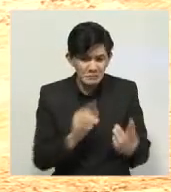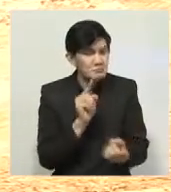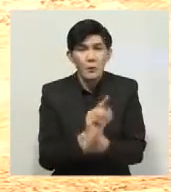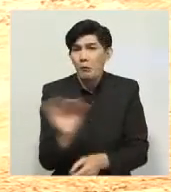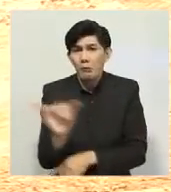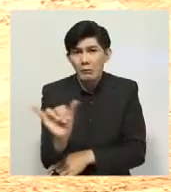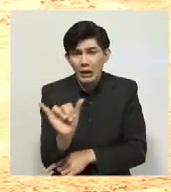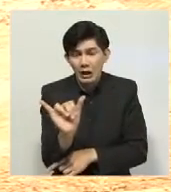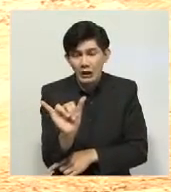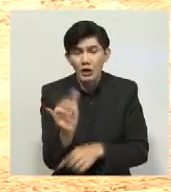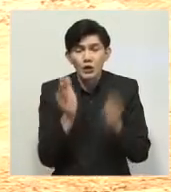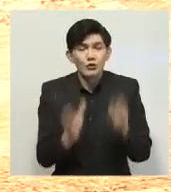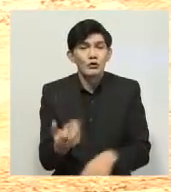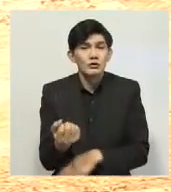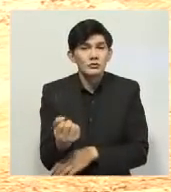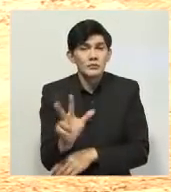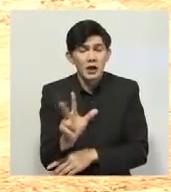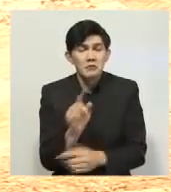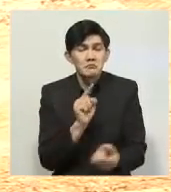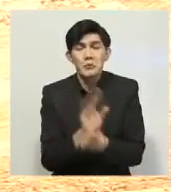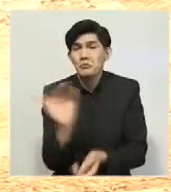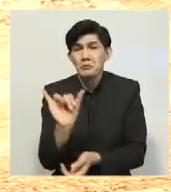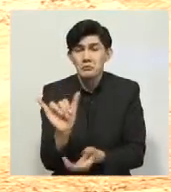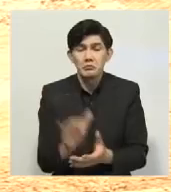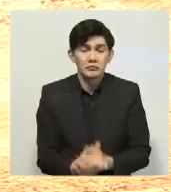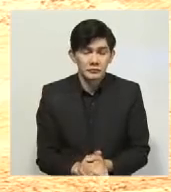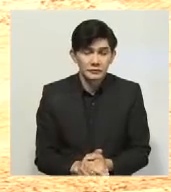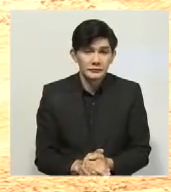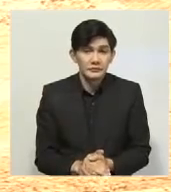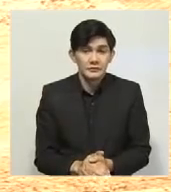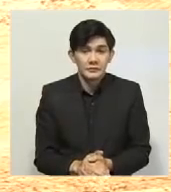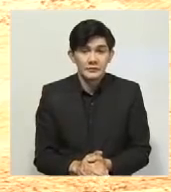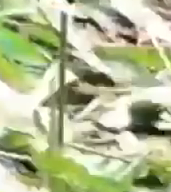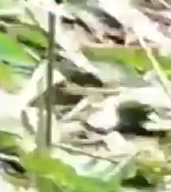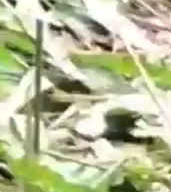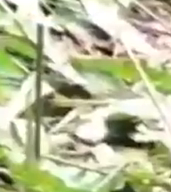องๆแล้วก็โค้ชทั้ง13คนภายในโถงที่1แล้วก็โถงที่2ค่ะ